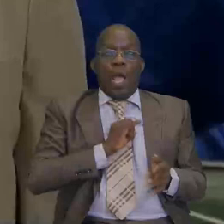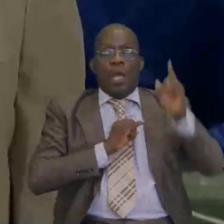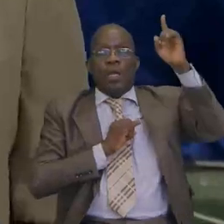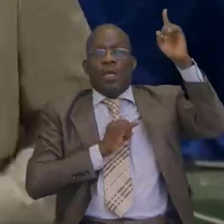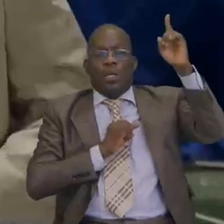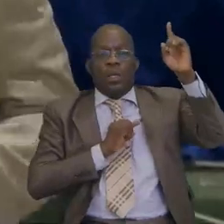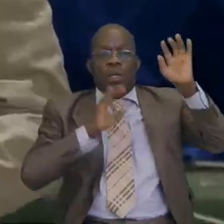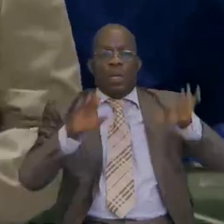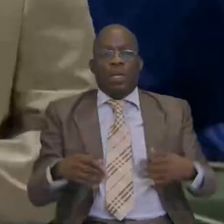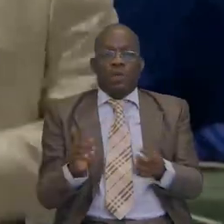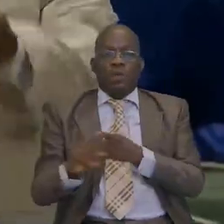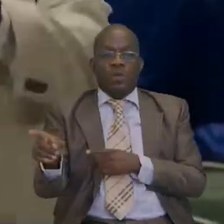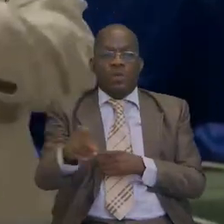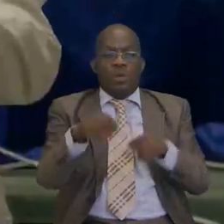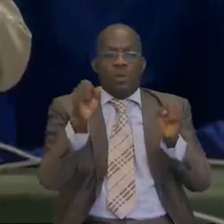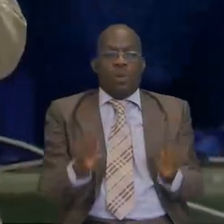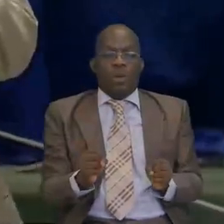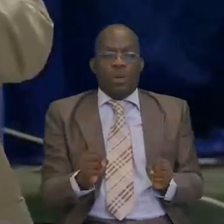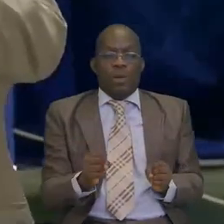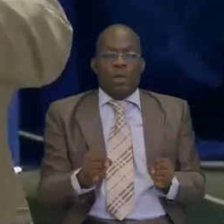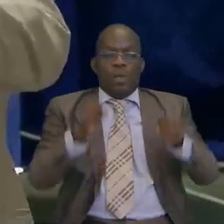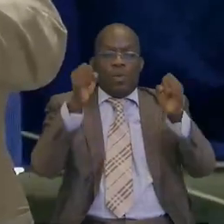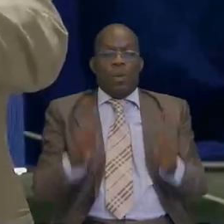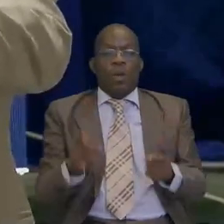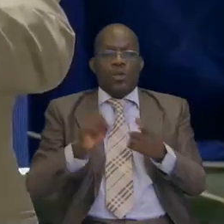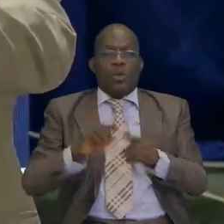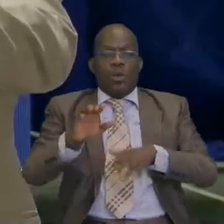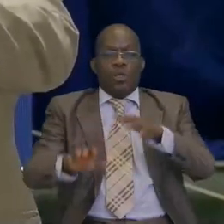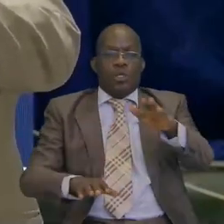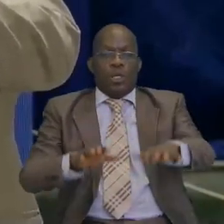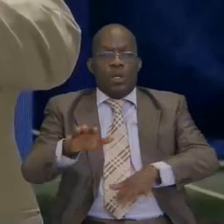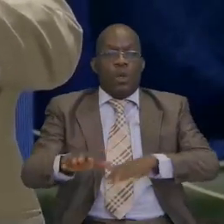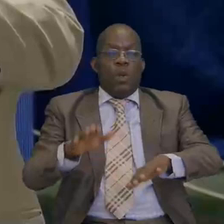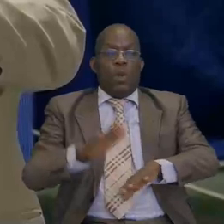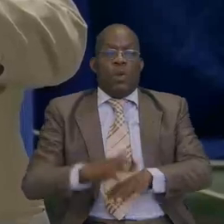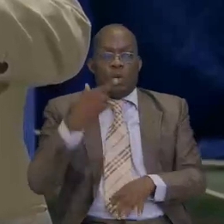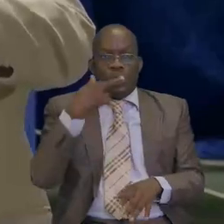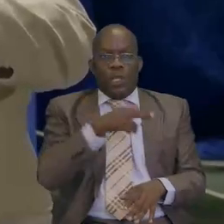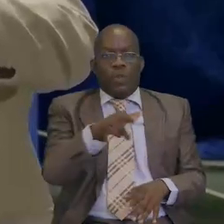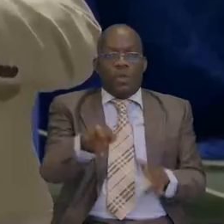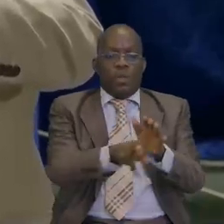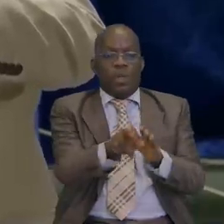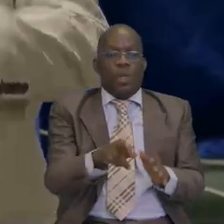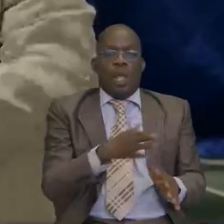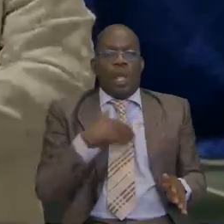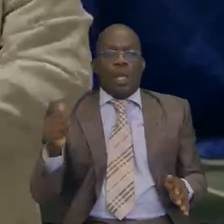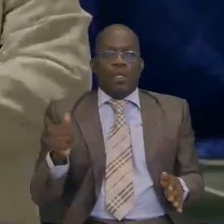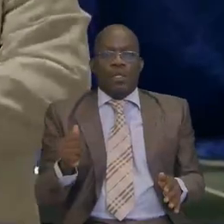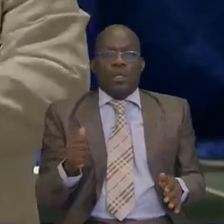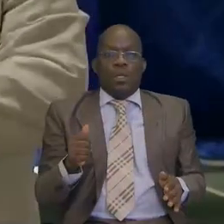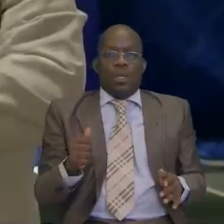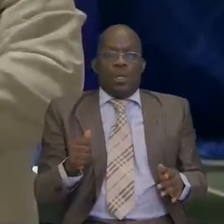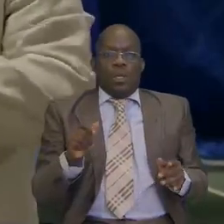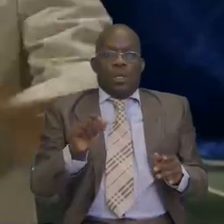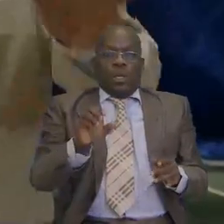vais vous donner la puissance, le pouvoir, la puissance pour marcher sur les serpents, sur les scorpions,